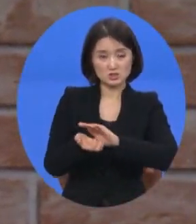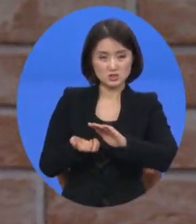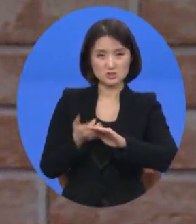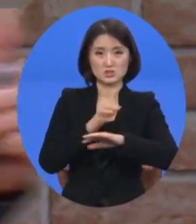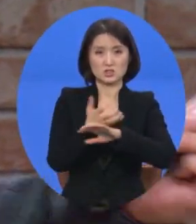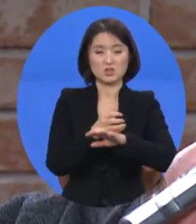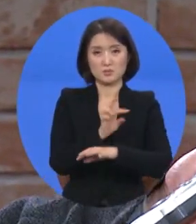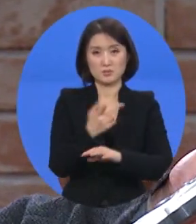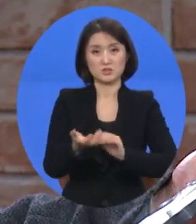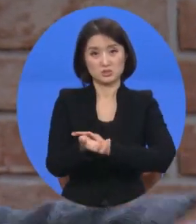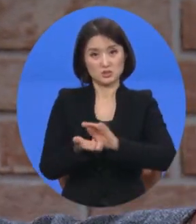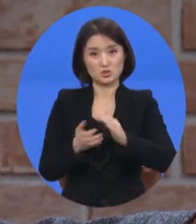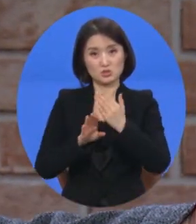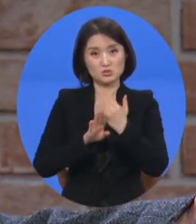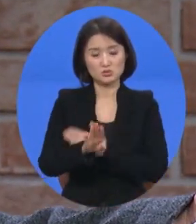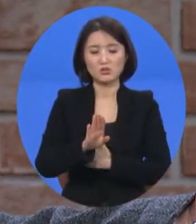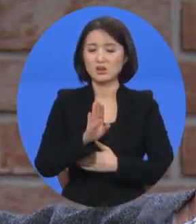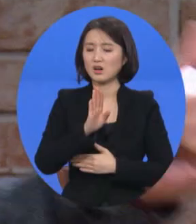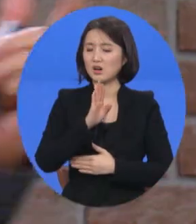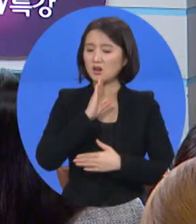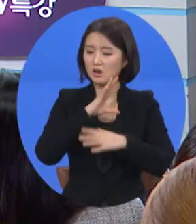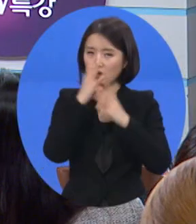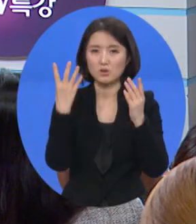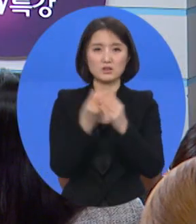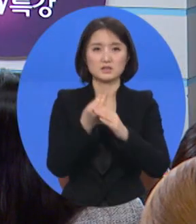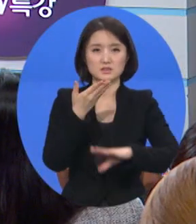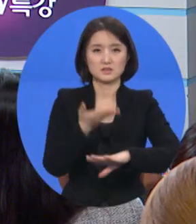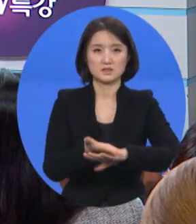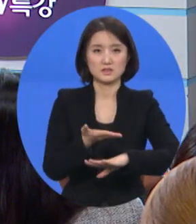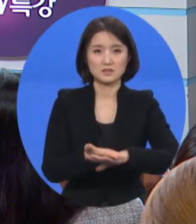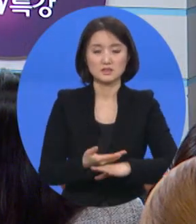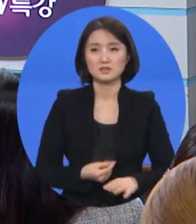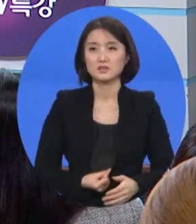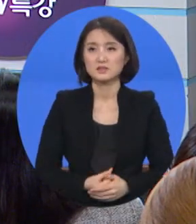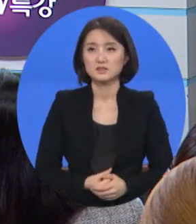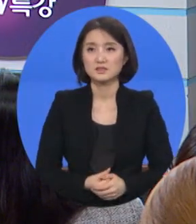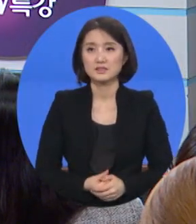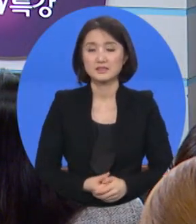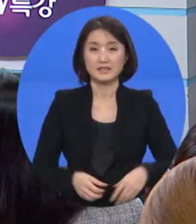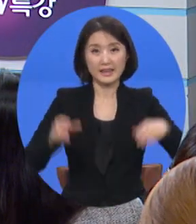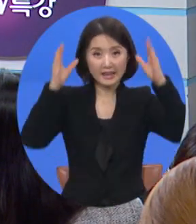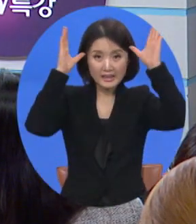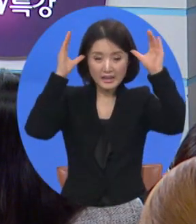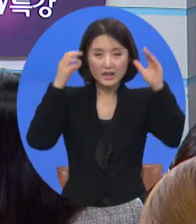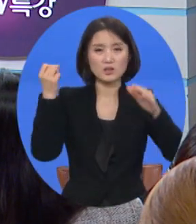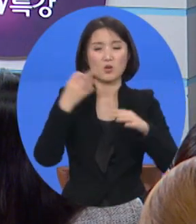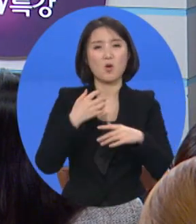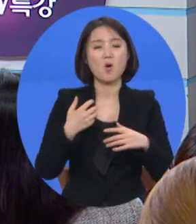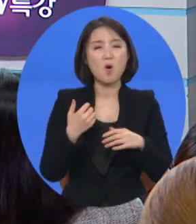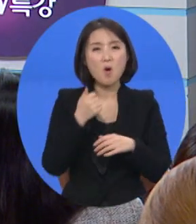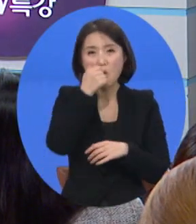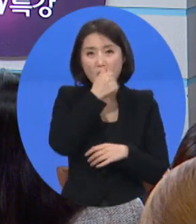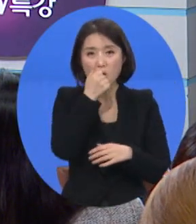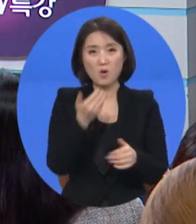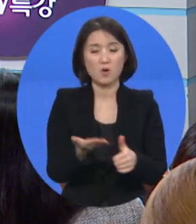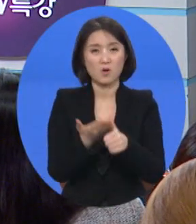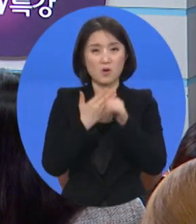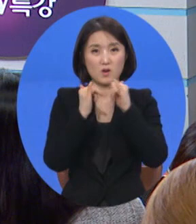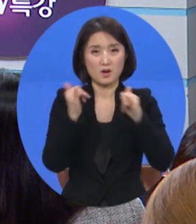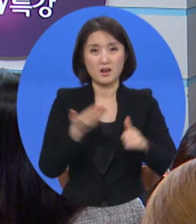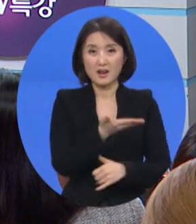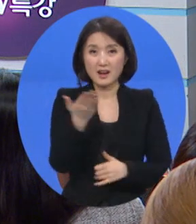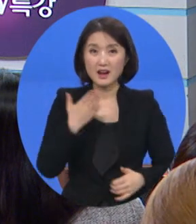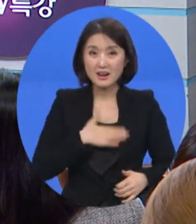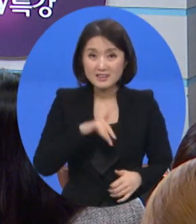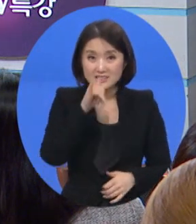표의 완전히 달라집니다 급해 달라지는 야 면 특 여러분들 개나 거야 이렇게 잃으신 분들 더 잘 알겠습니다 면 * 가리 하는